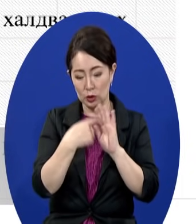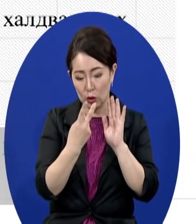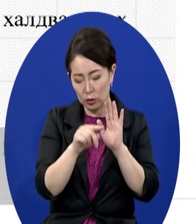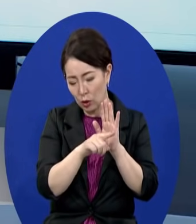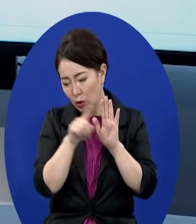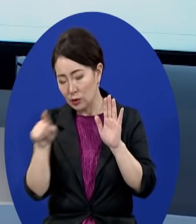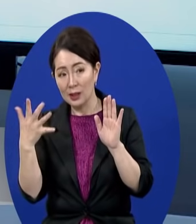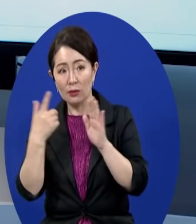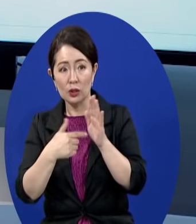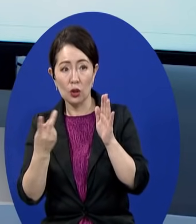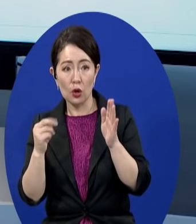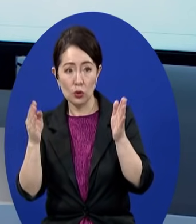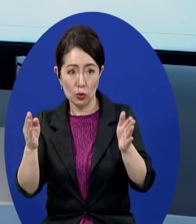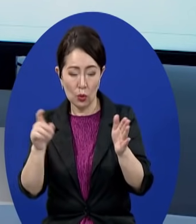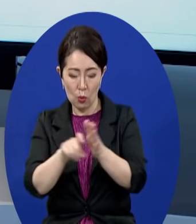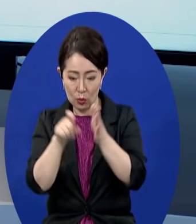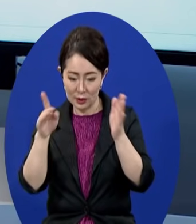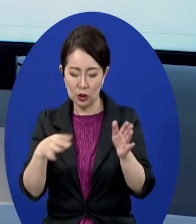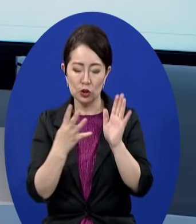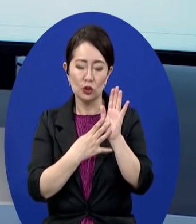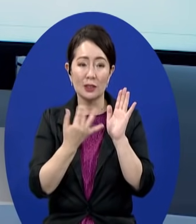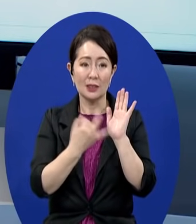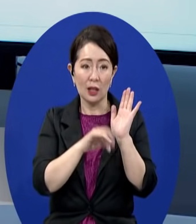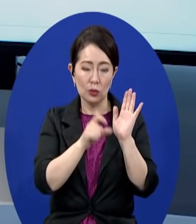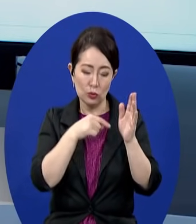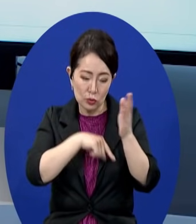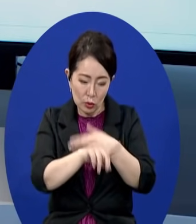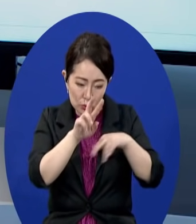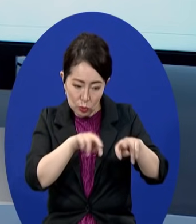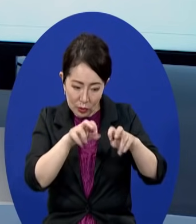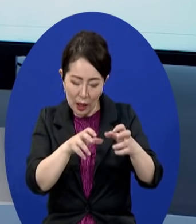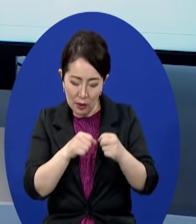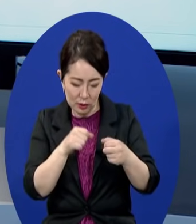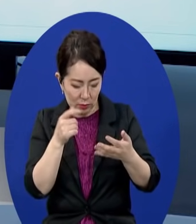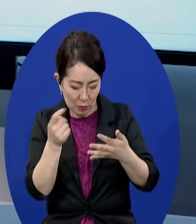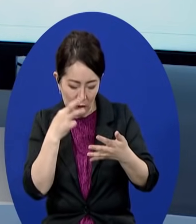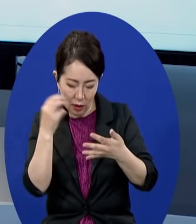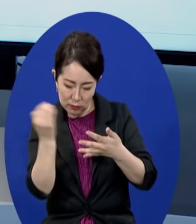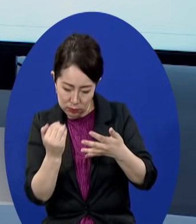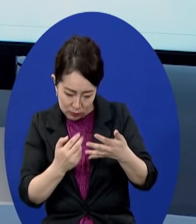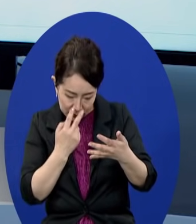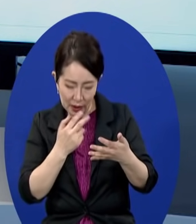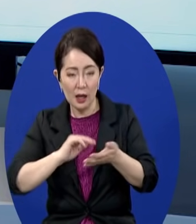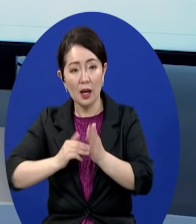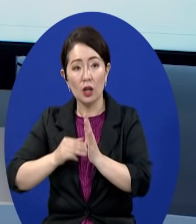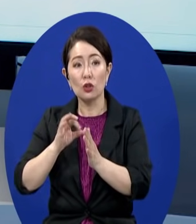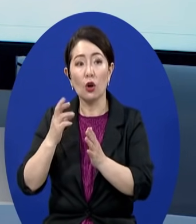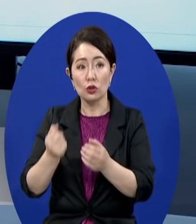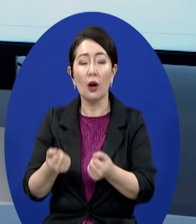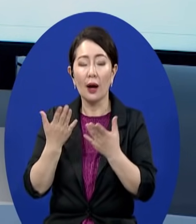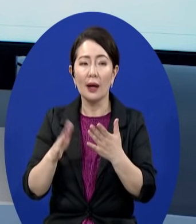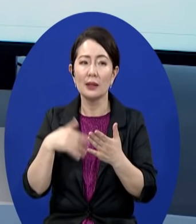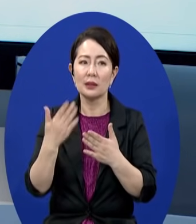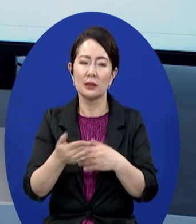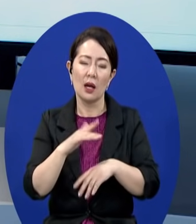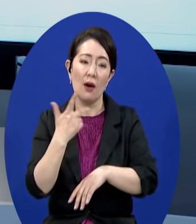20-ны хугацаанд нэг 970 гаруй иргэдээс судалгаа авч тэдний өгөгдөл дээр үндэслэж энэхүү тооцоолыг гаргасан байна. Нэг осондоо